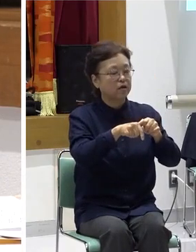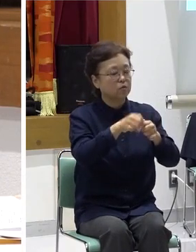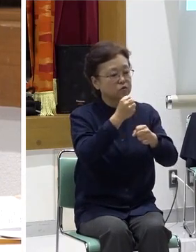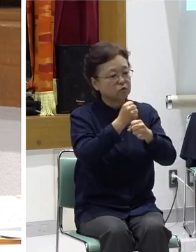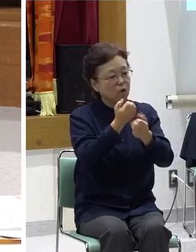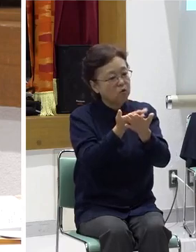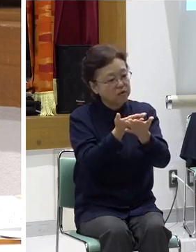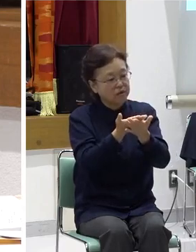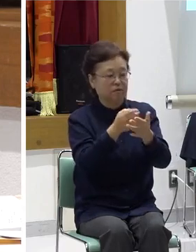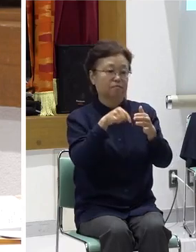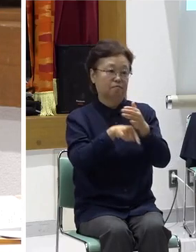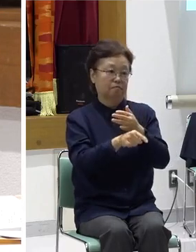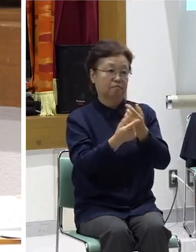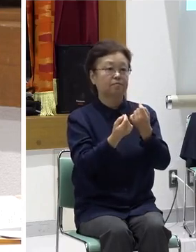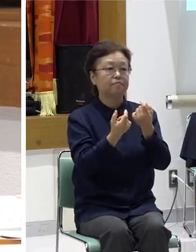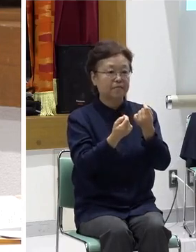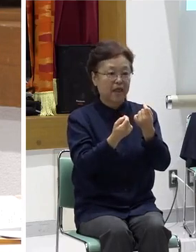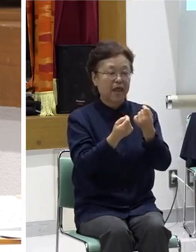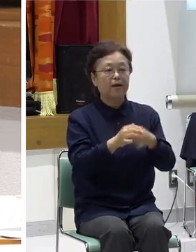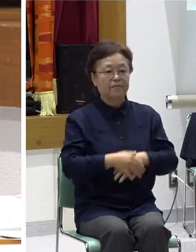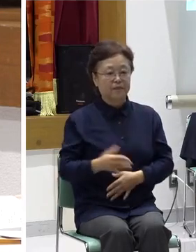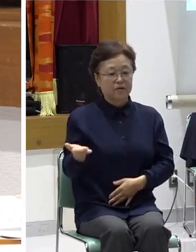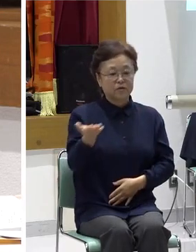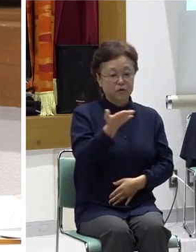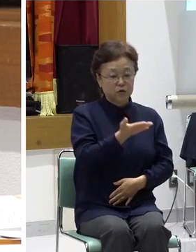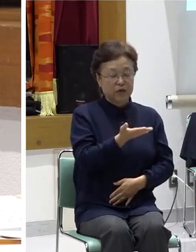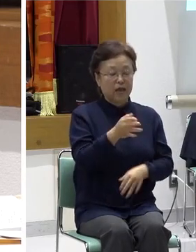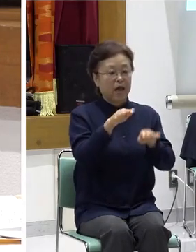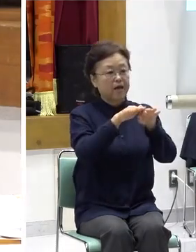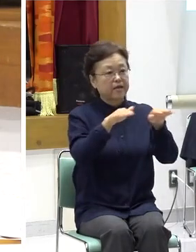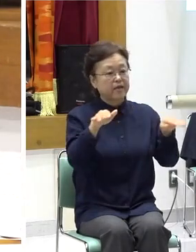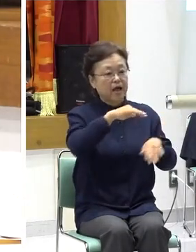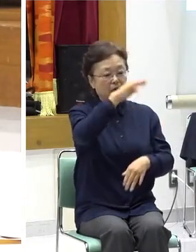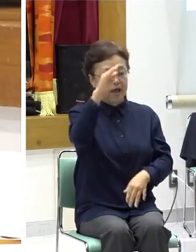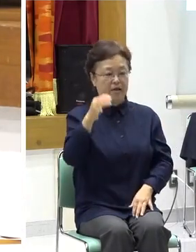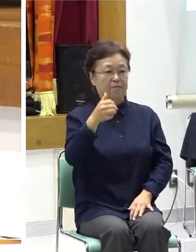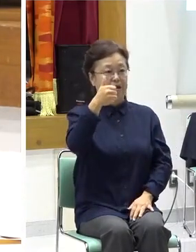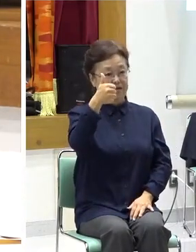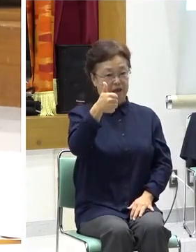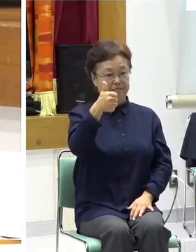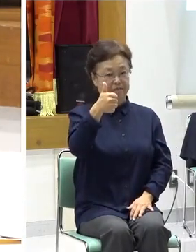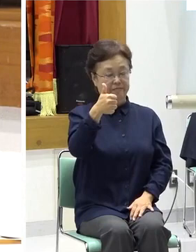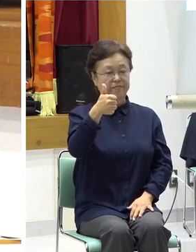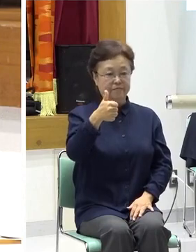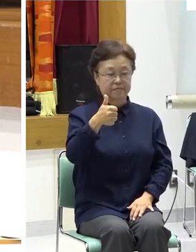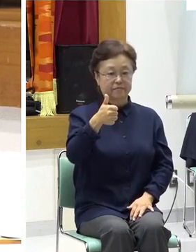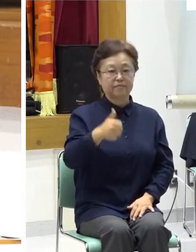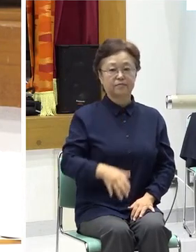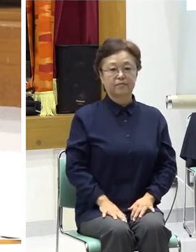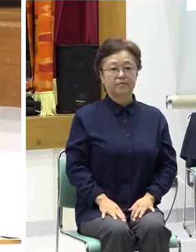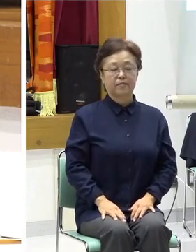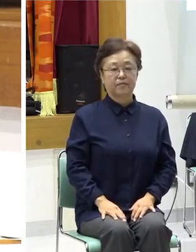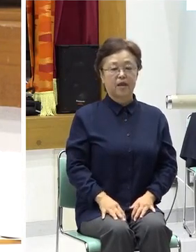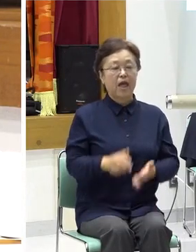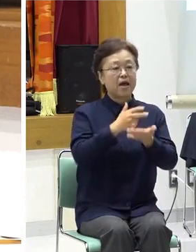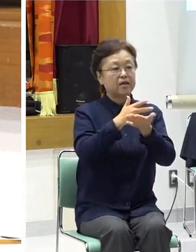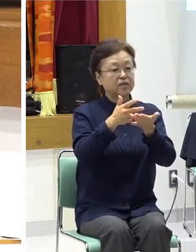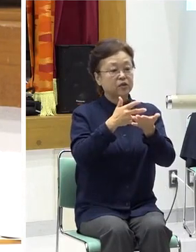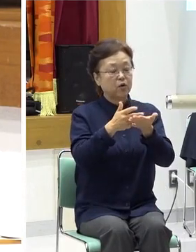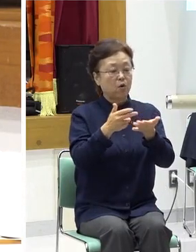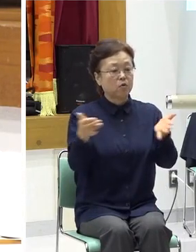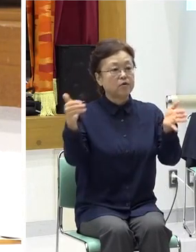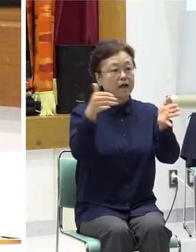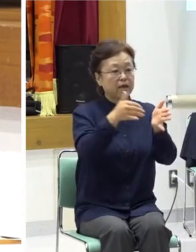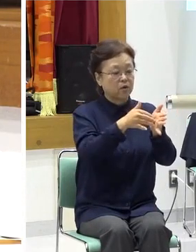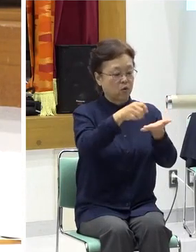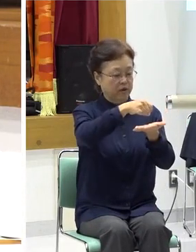ます。では平山さんの方ですね。平山さんの方、レジュメの最後にこういうふうに書